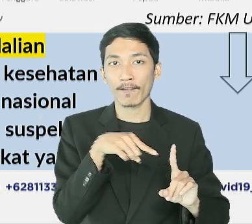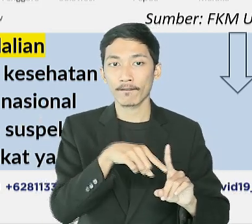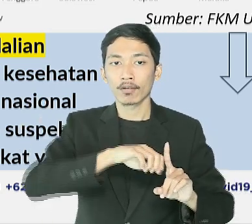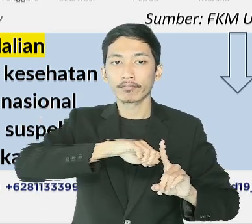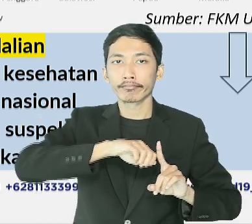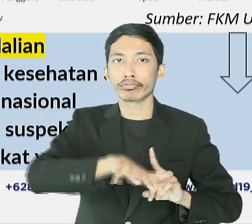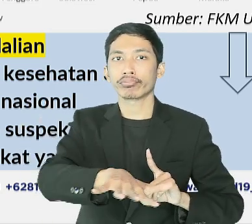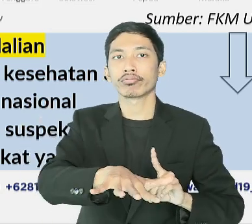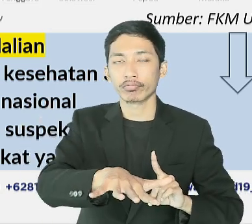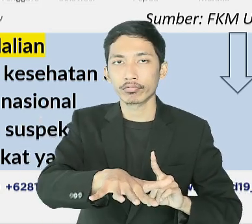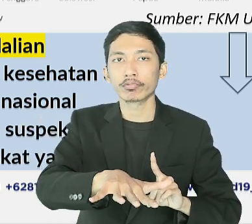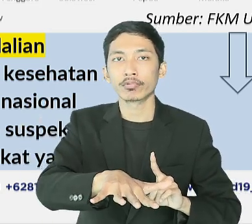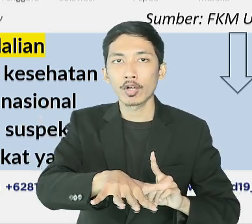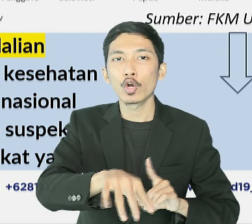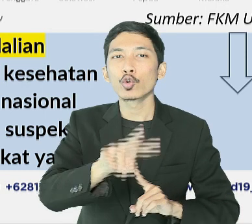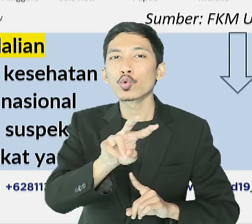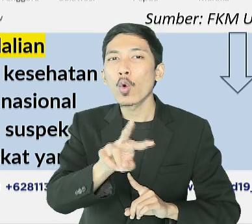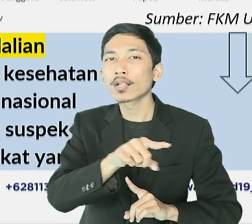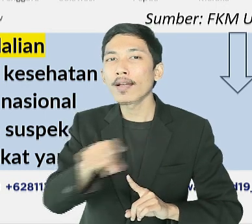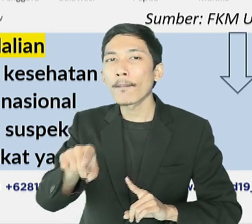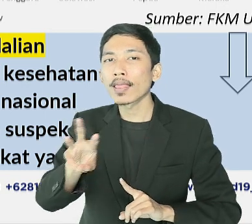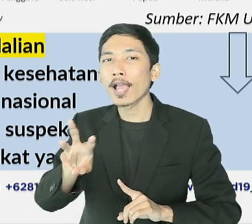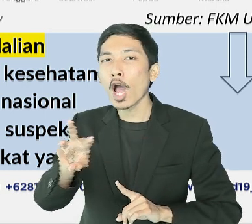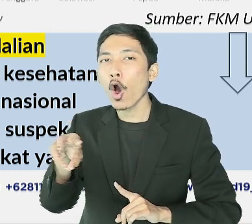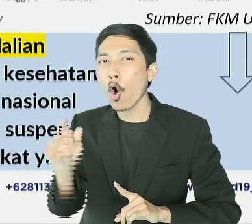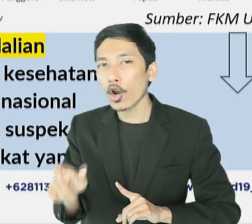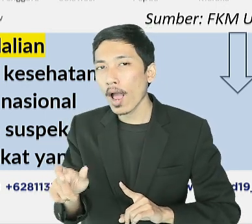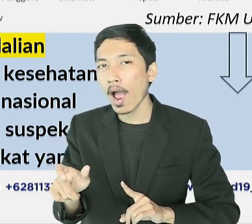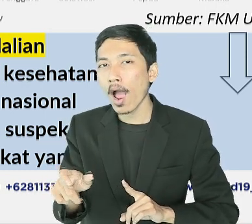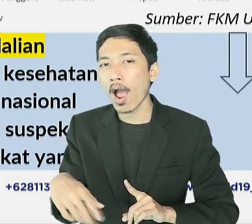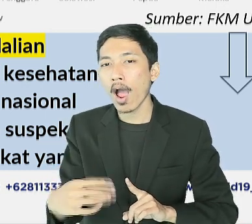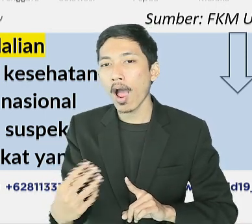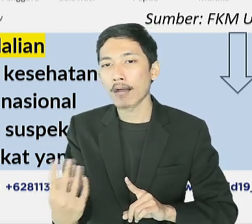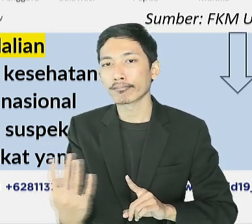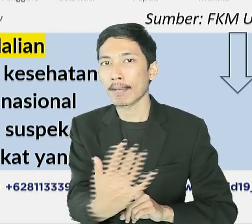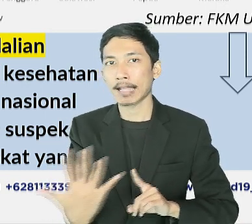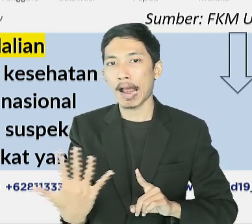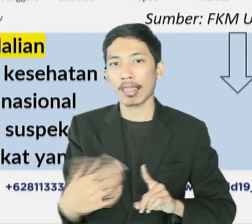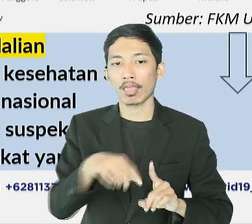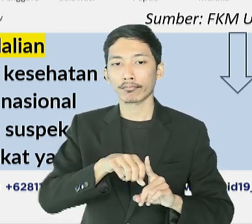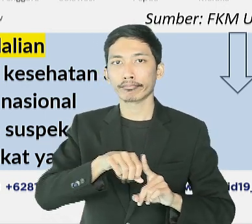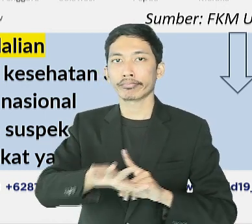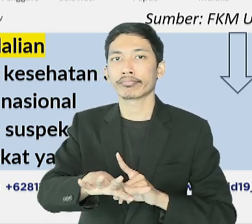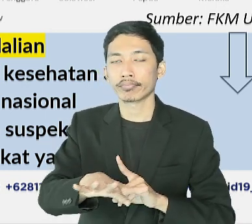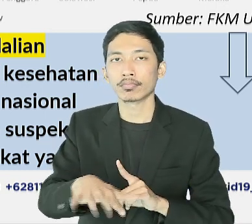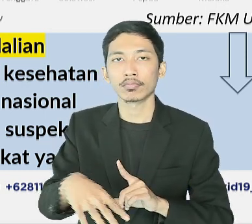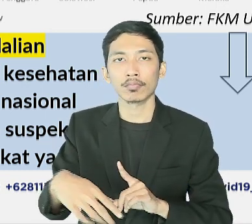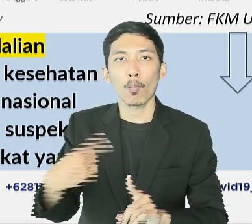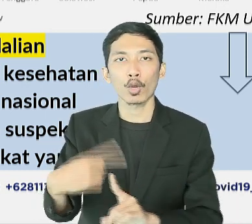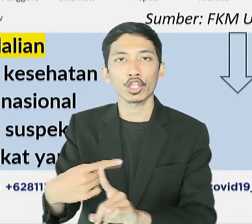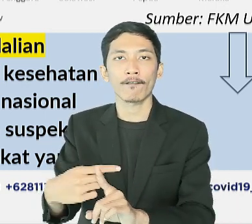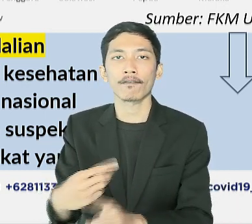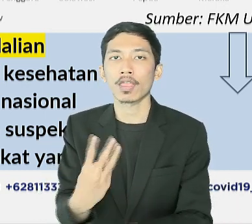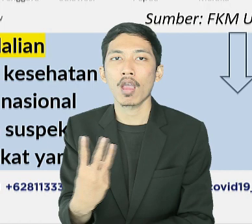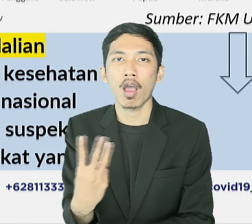kepada 2 sampai 3 orang lain di sekitarnya setelah melakukan interaksi. Sedangkan